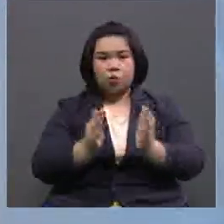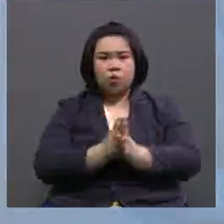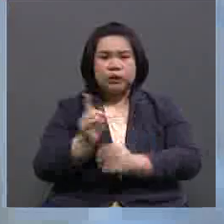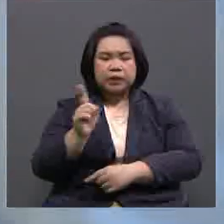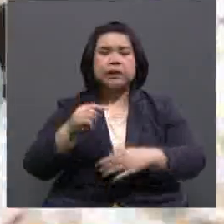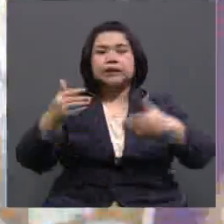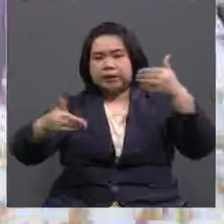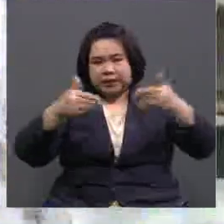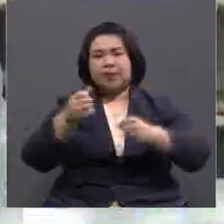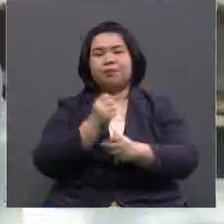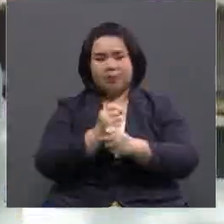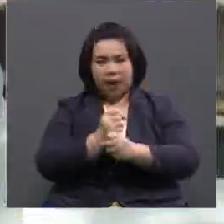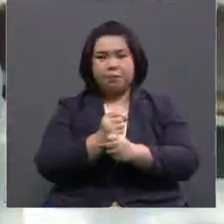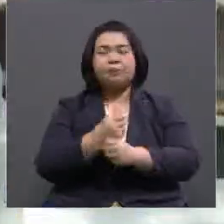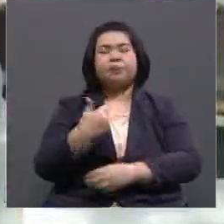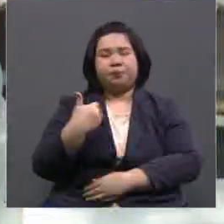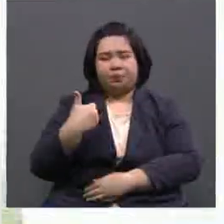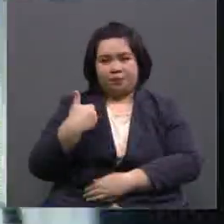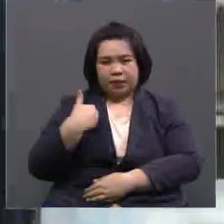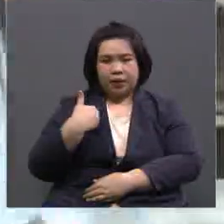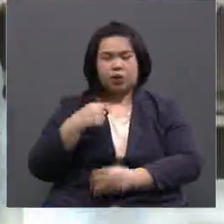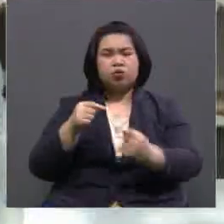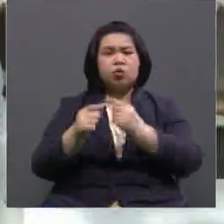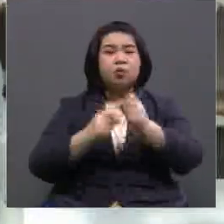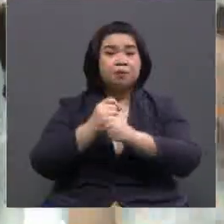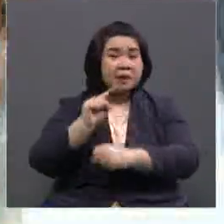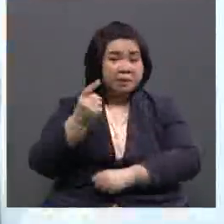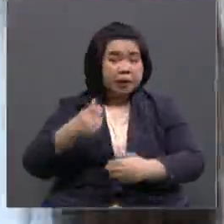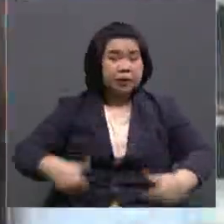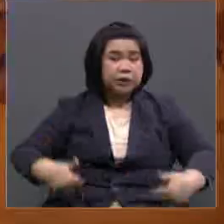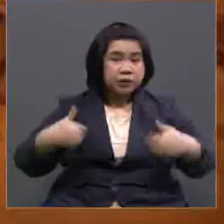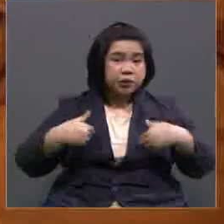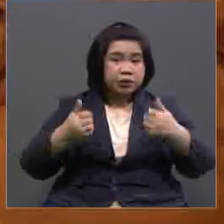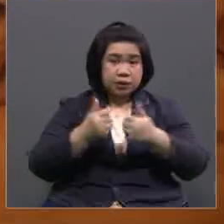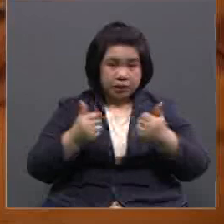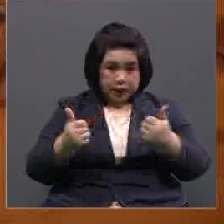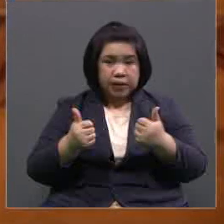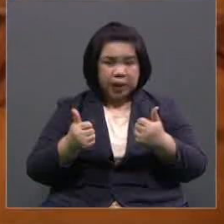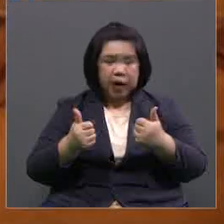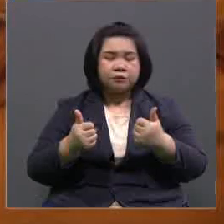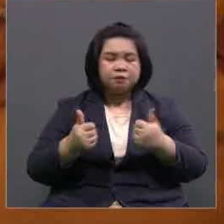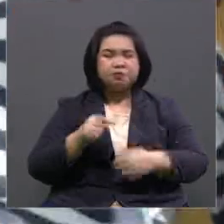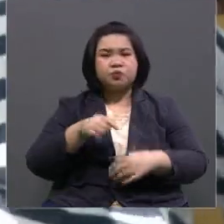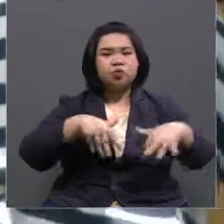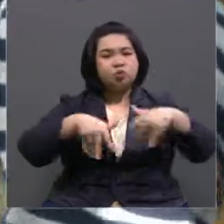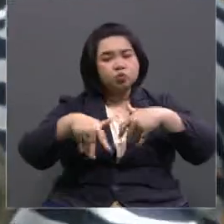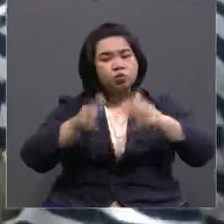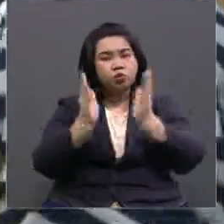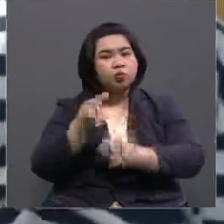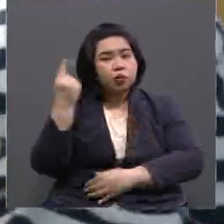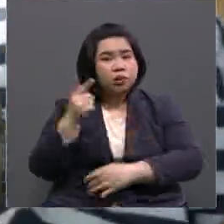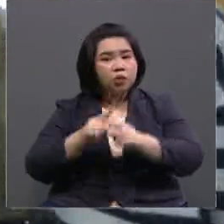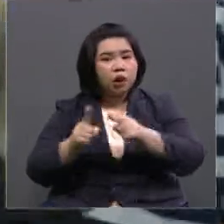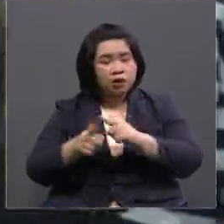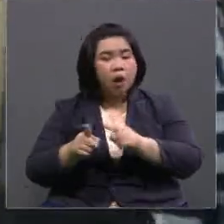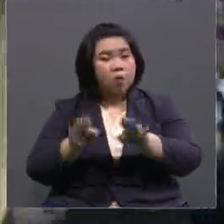การจัดกิจกรรมร่มโพหลักชัยศักราชใหม่2567นะคะก็ถือว่าให้ประชาชนและนักท่องเที่ยวเนี่ยเ